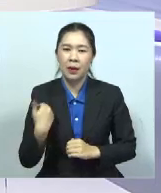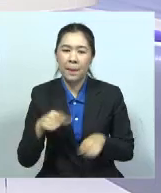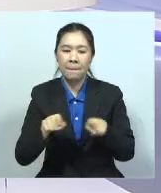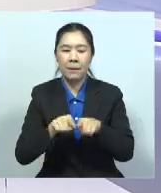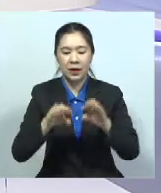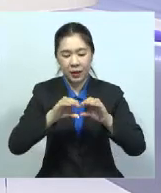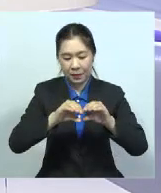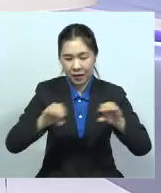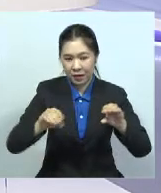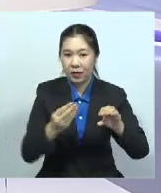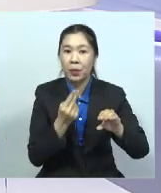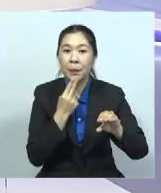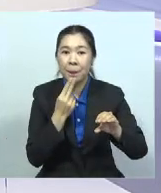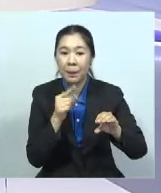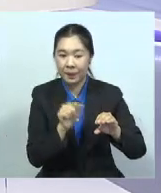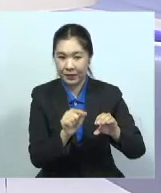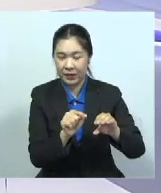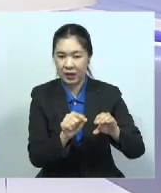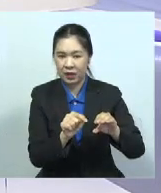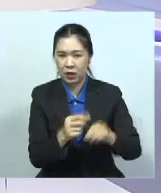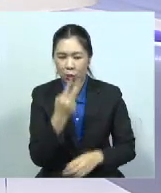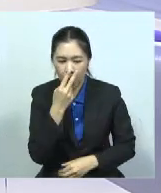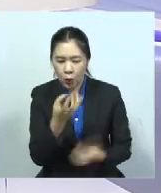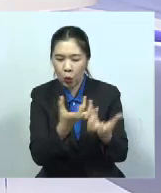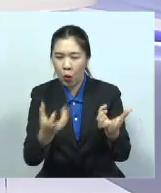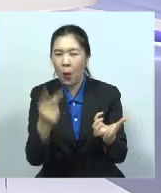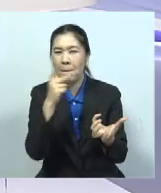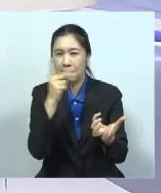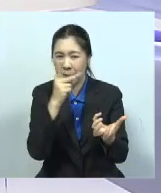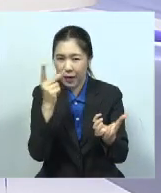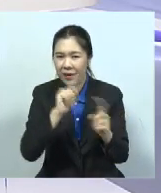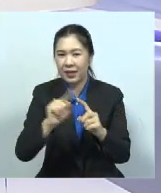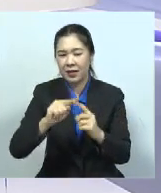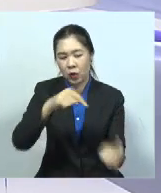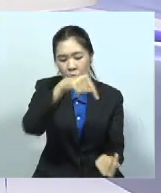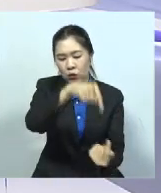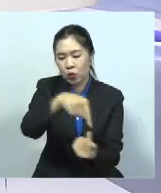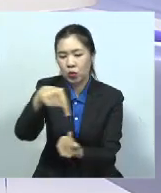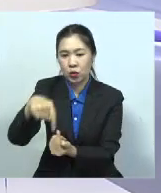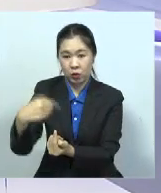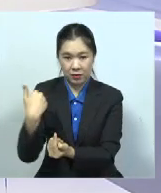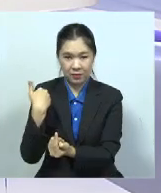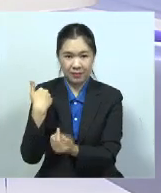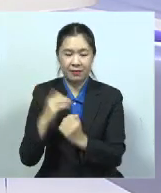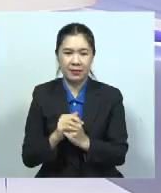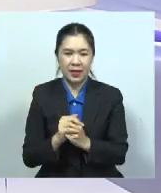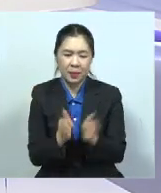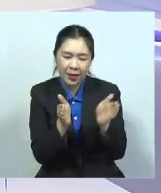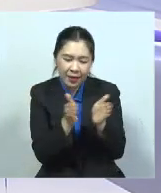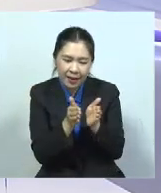ป็น power bank ก็ได้อาจจะต้องเพิ่มข้อสังเกตวัตถุแปลกปลอมนะฮะที่ไปอยู่ตามจุดต่างๆโดยเฉพาะอาจจะเป็นลักษ